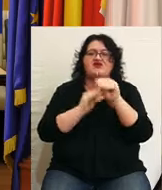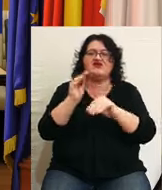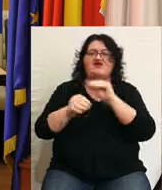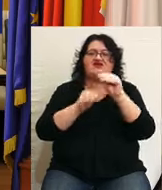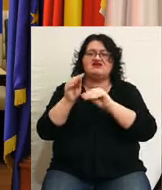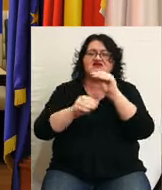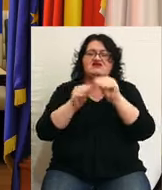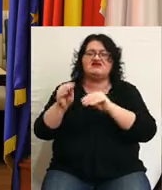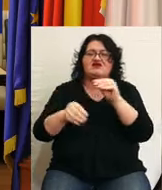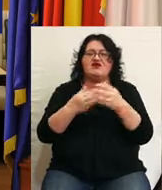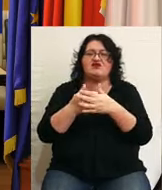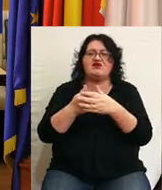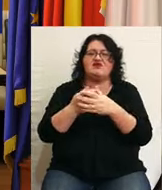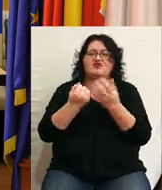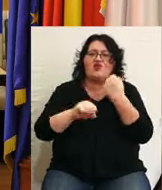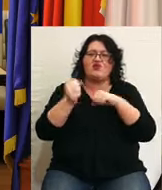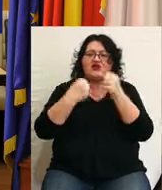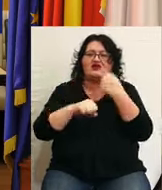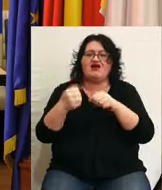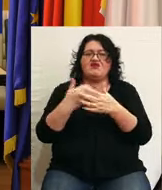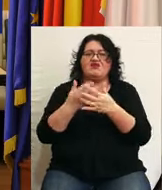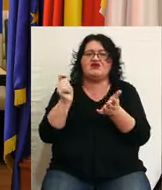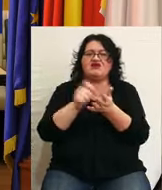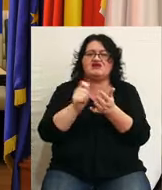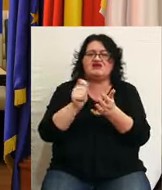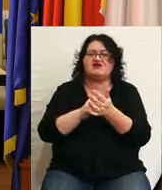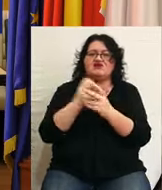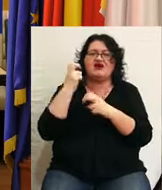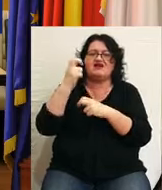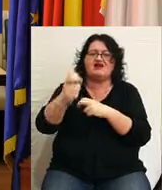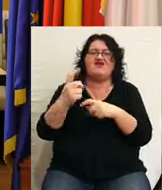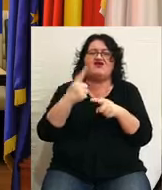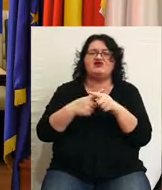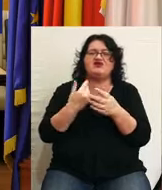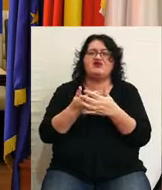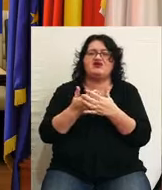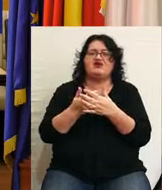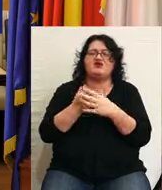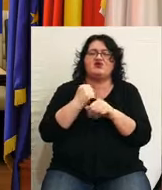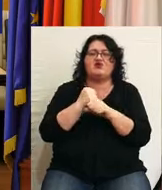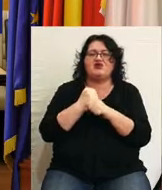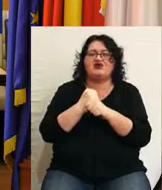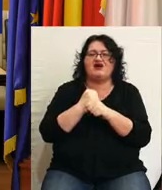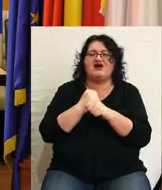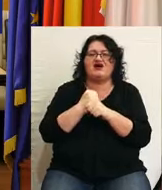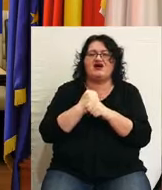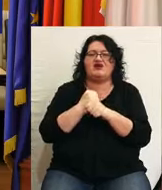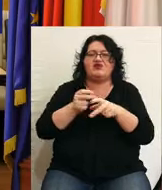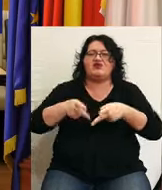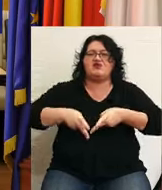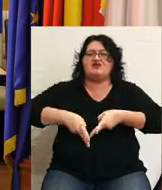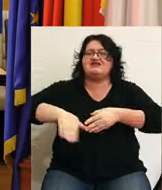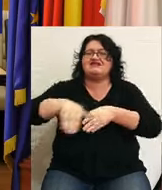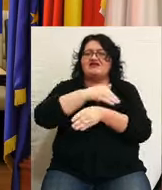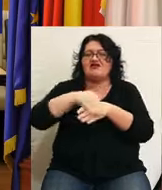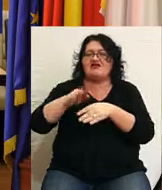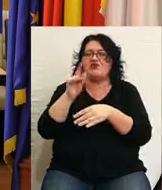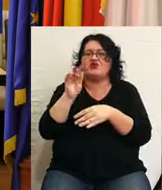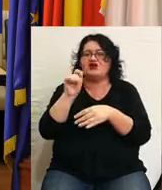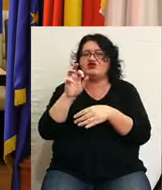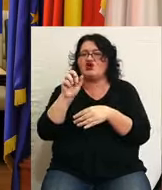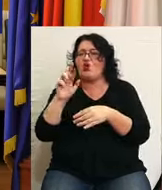în mobilitate, pentru achiziționarea tramvailor și pentru lucrarea pe calea Bogdăneștilor.